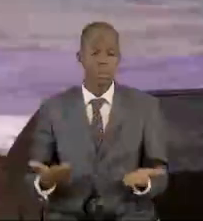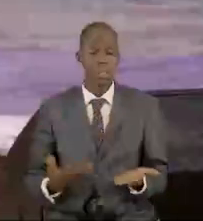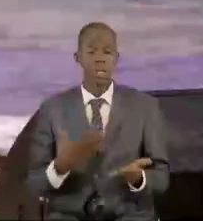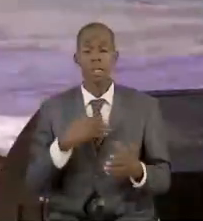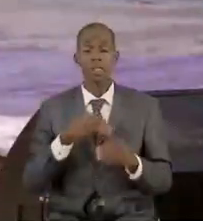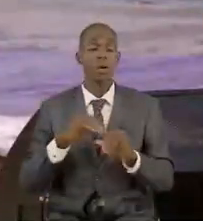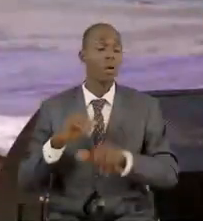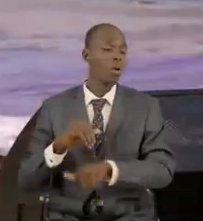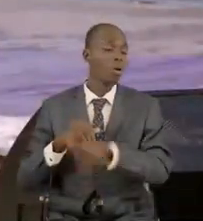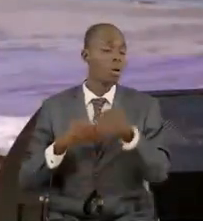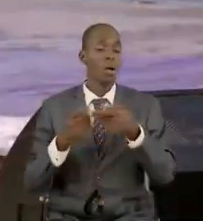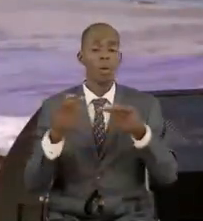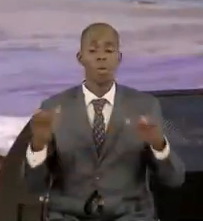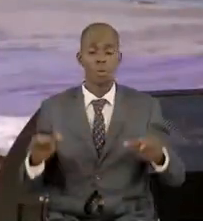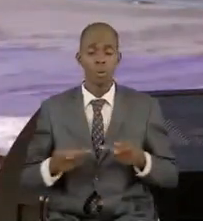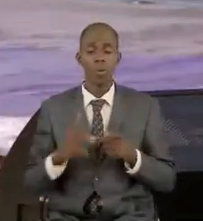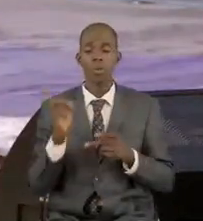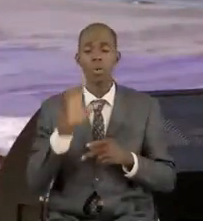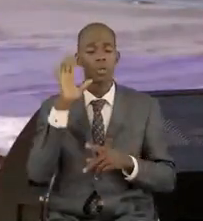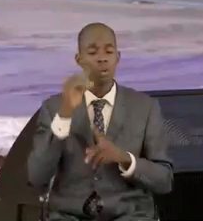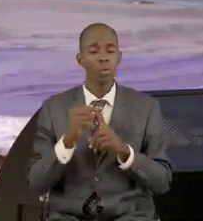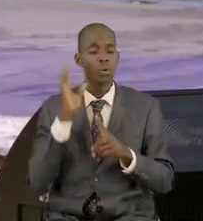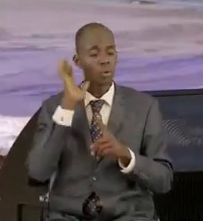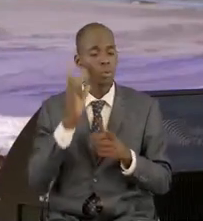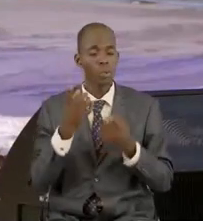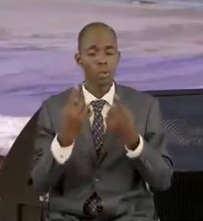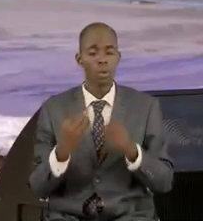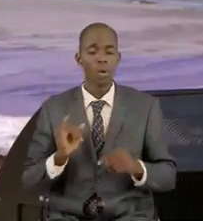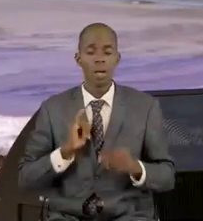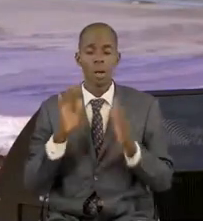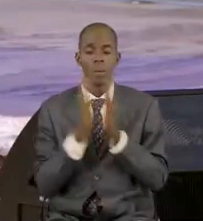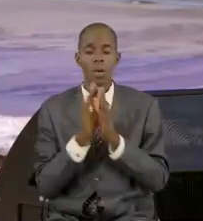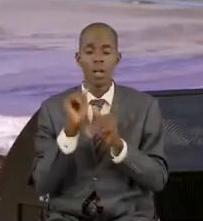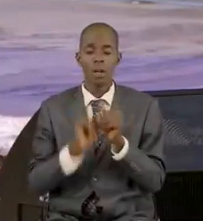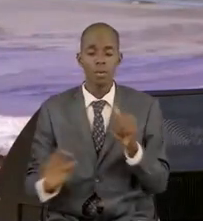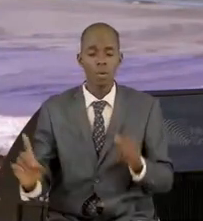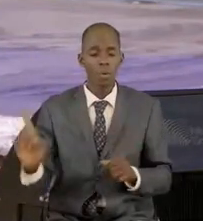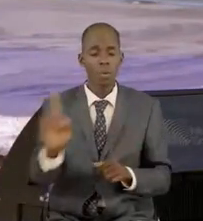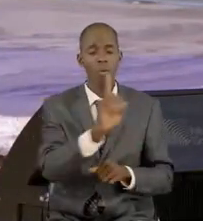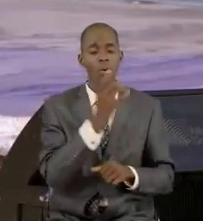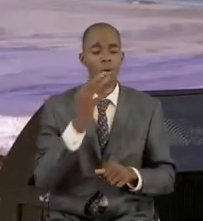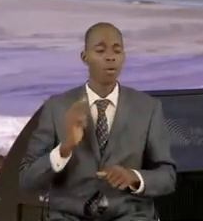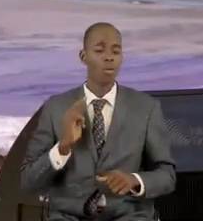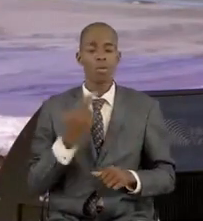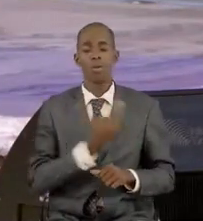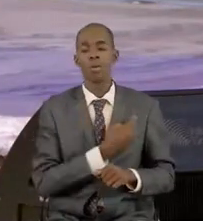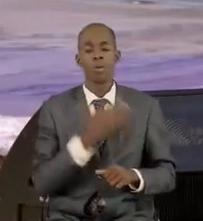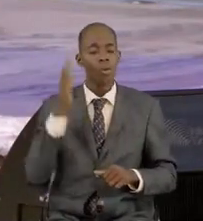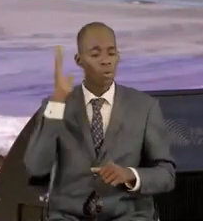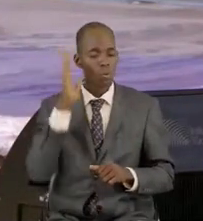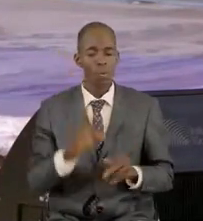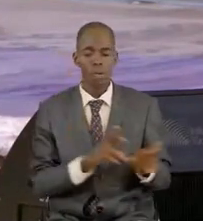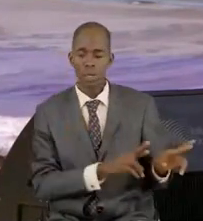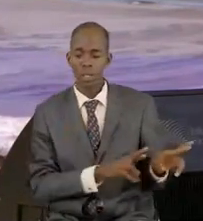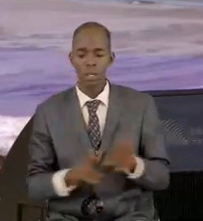partout ta parole se présente je prie que chacun de nous